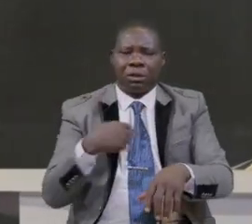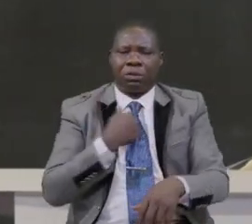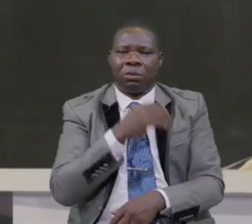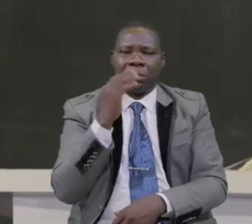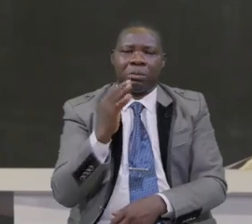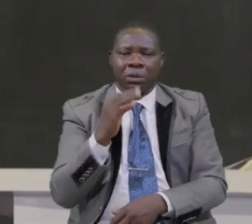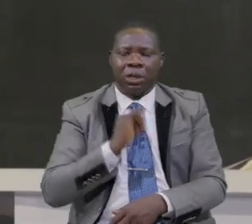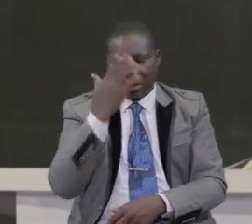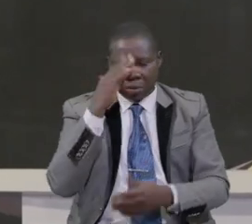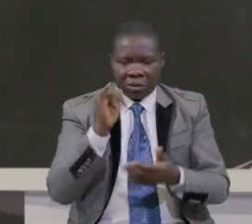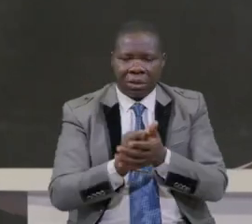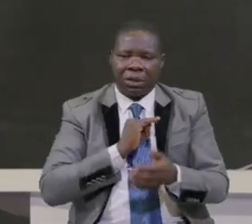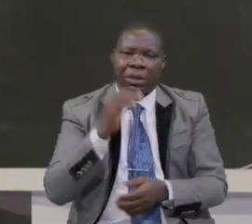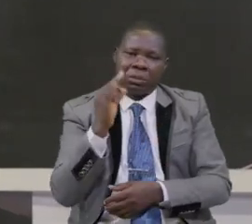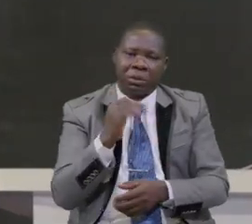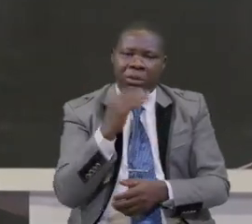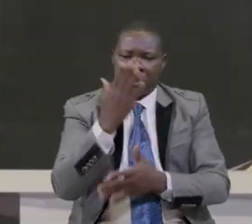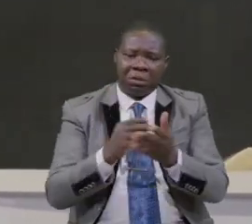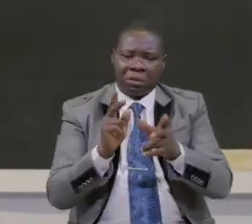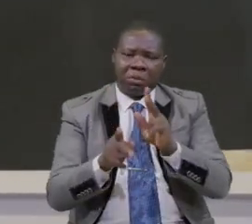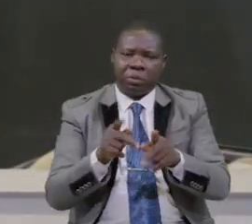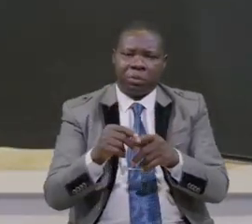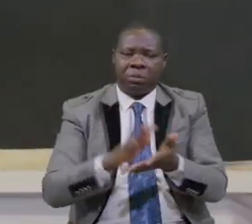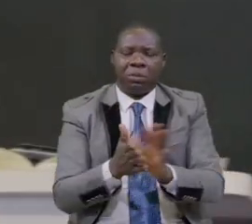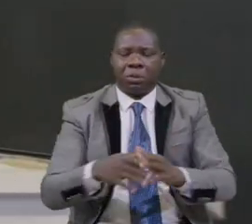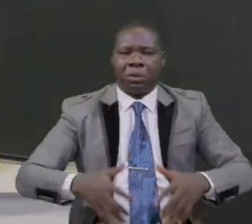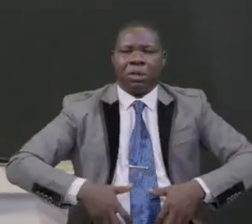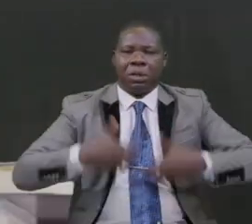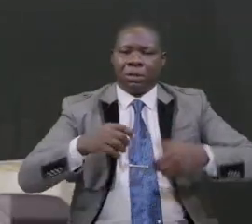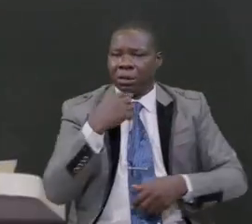prêche et certaines personnes se fâchent et disent,